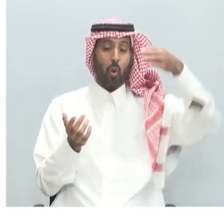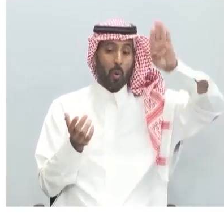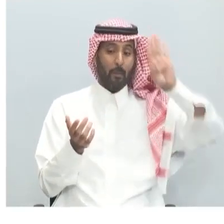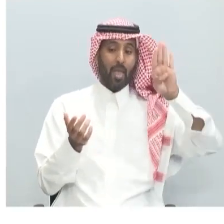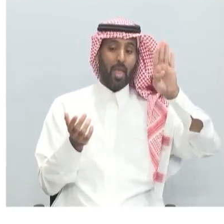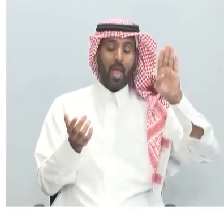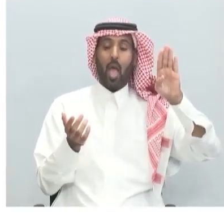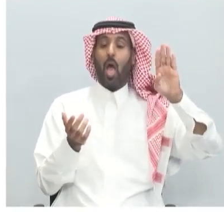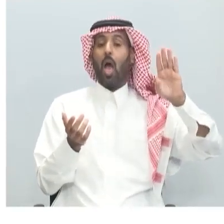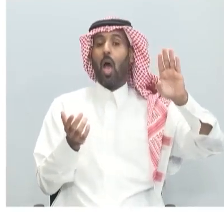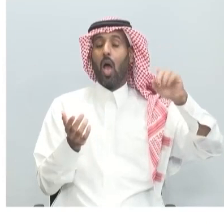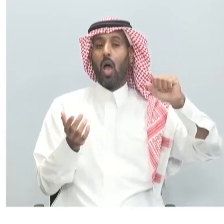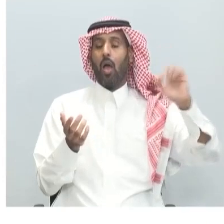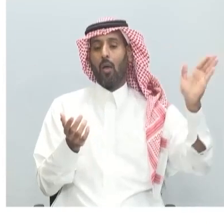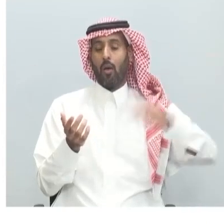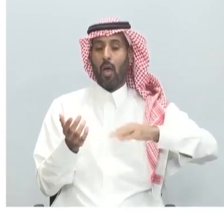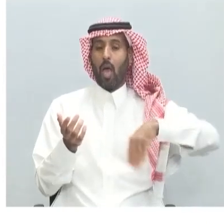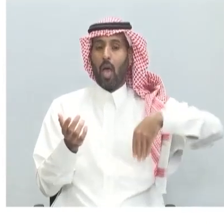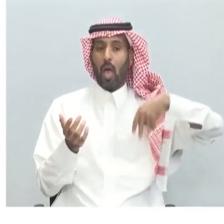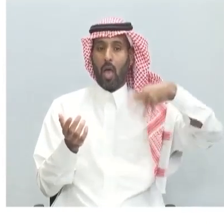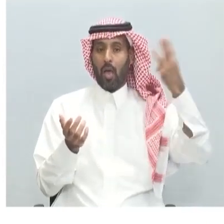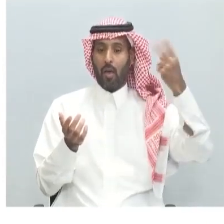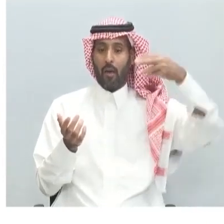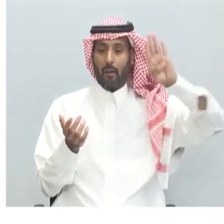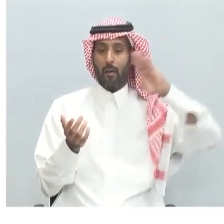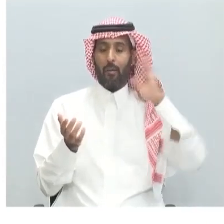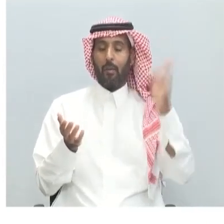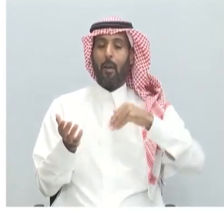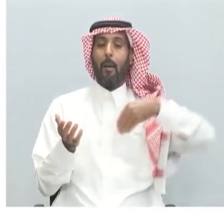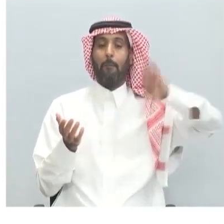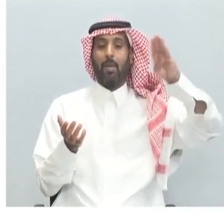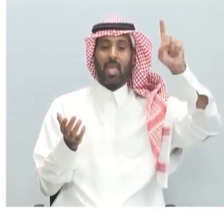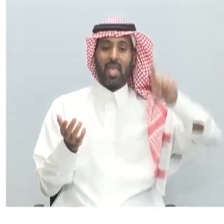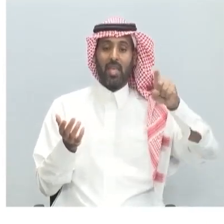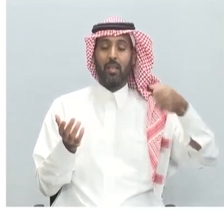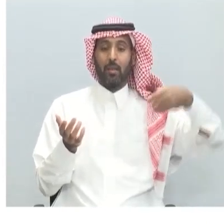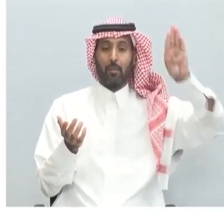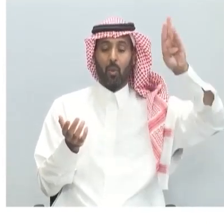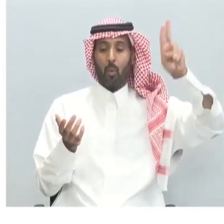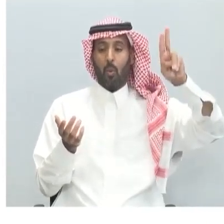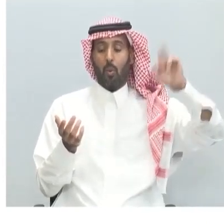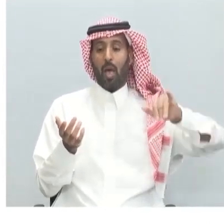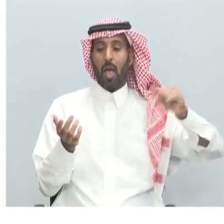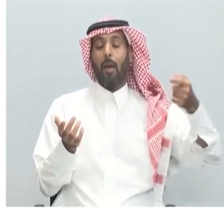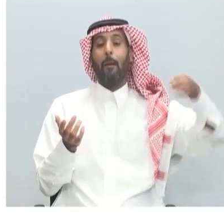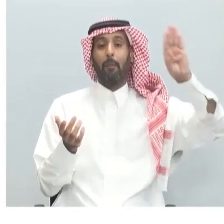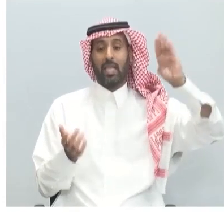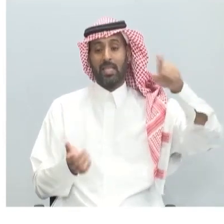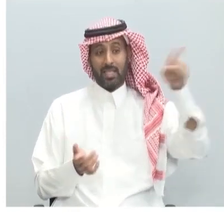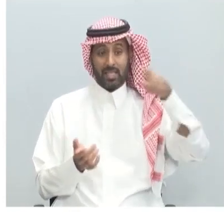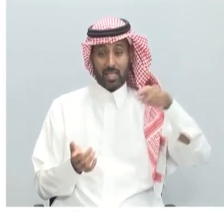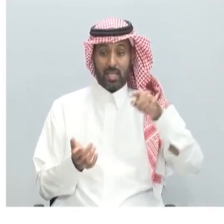ثلاثه اللي هو بي اكس بي واي وبي زد هنا جميع المستويات